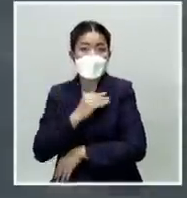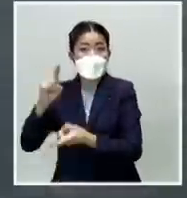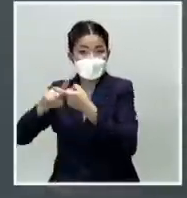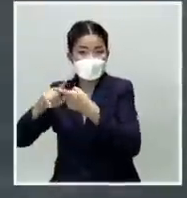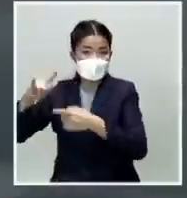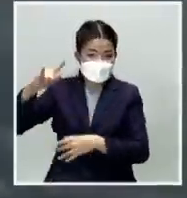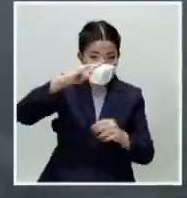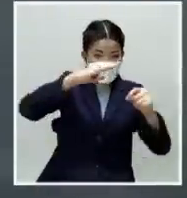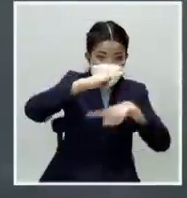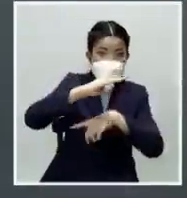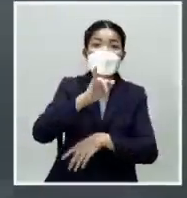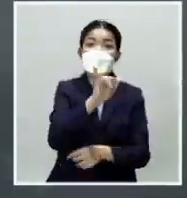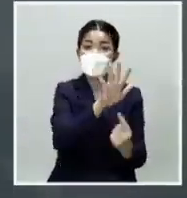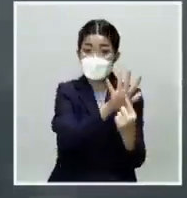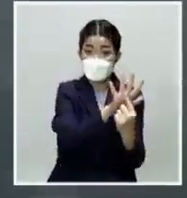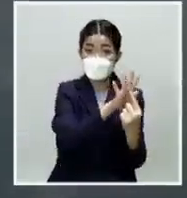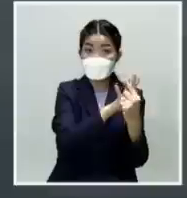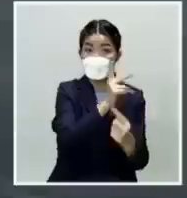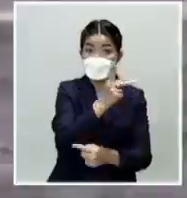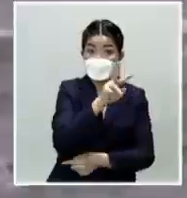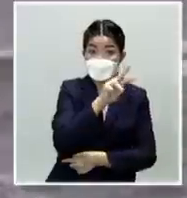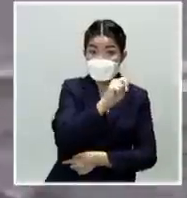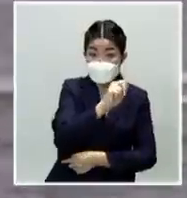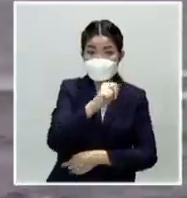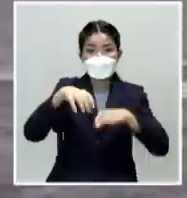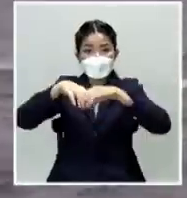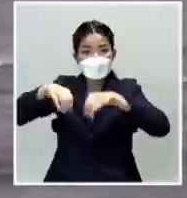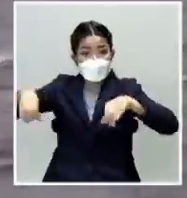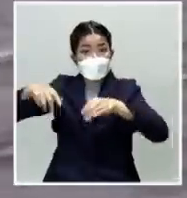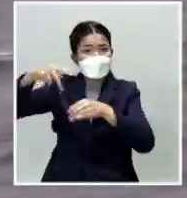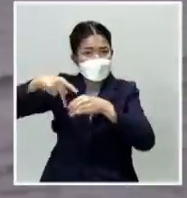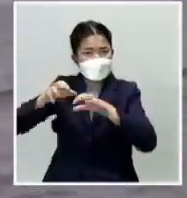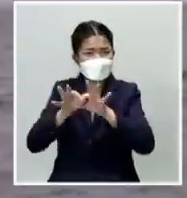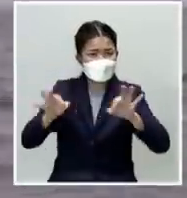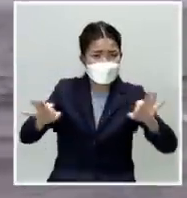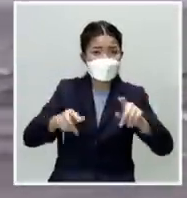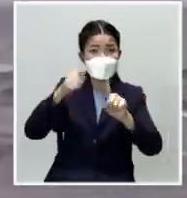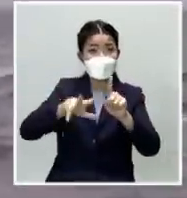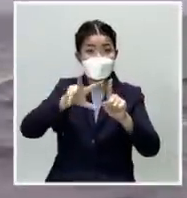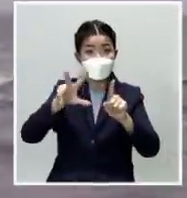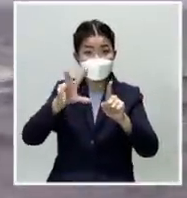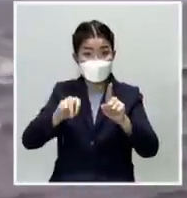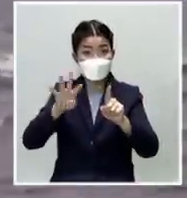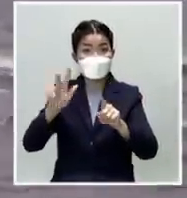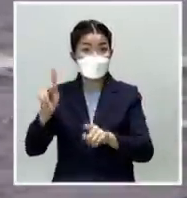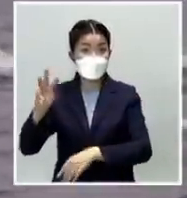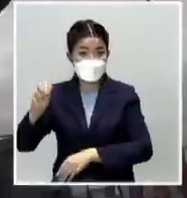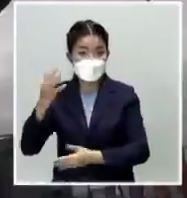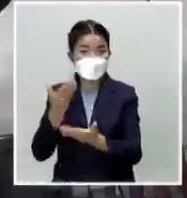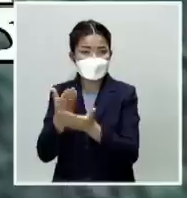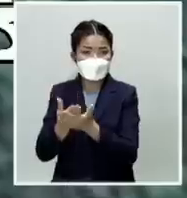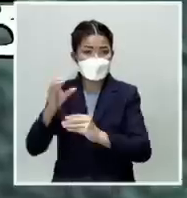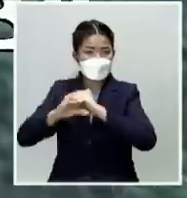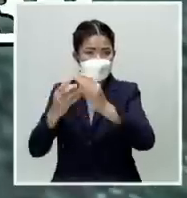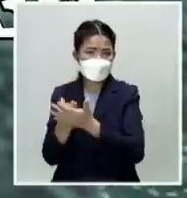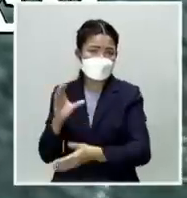งๆค่ะสำหรับท่อส่งก๊าซ Nord Stream 2นั้นมีความยาว 1,234 กิโลเมตรมูลค่าโครงการกว่า